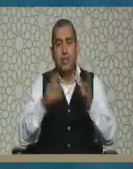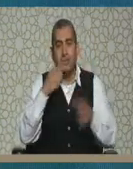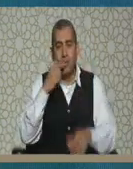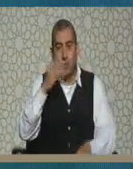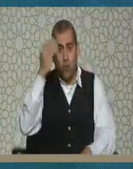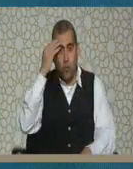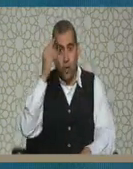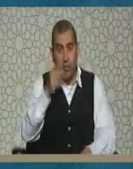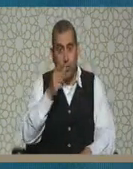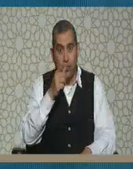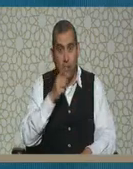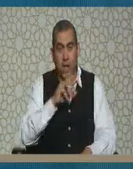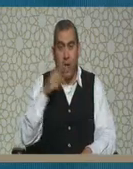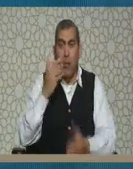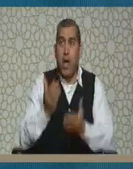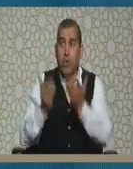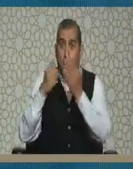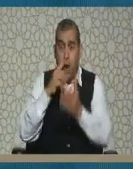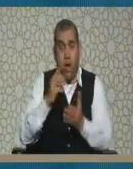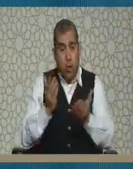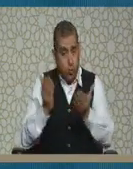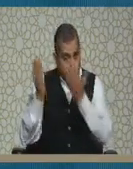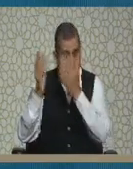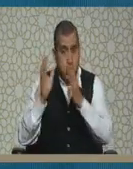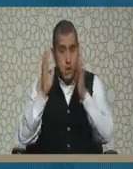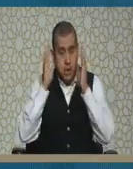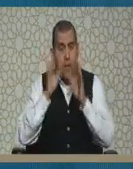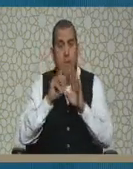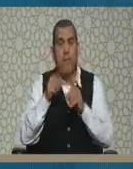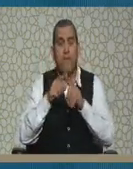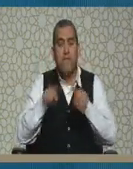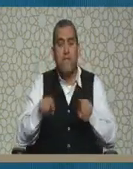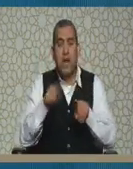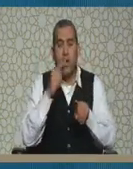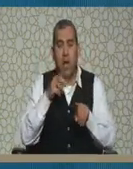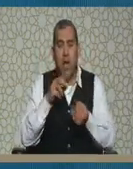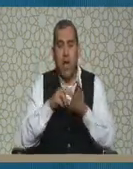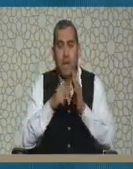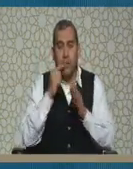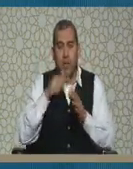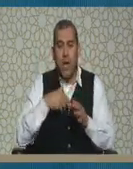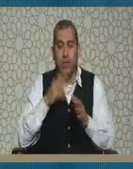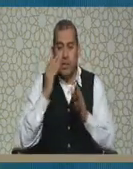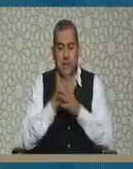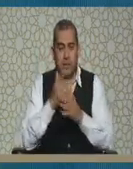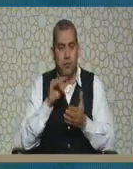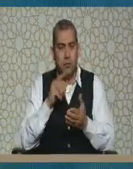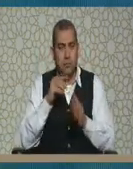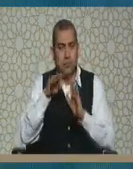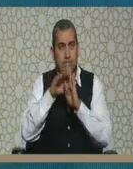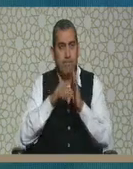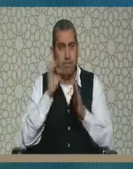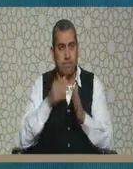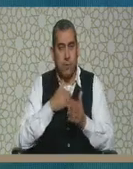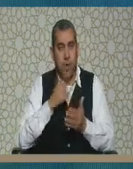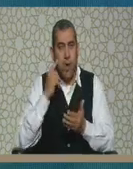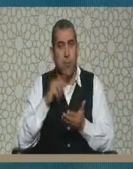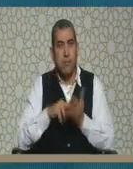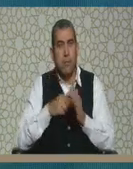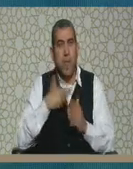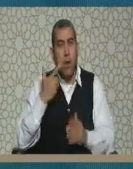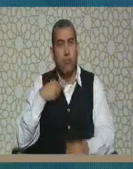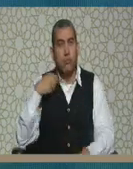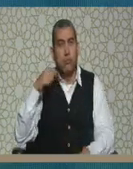هذا ان احنا لا نرجو الله بل نرجو الله في فرق ما بين الرجاء وان انت تكون محدد شيء يكون مقابل